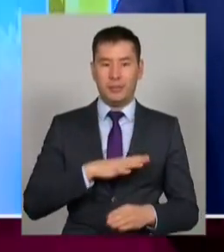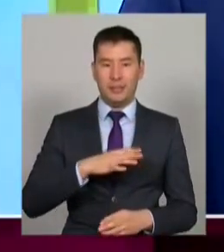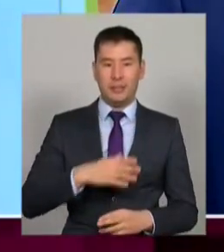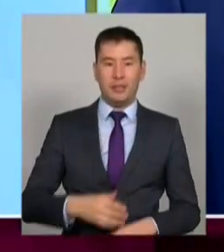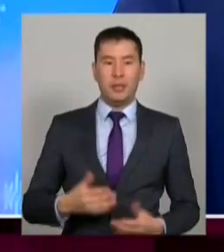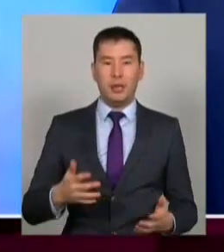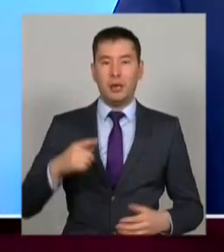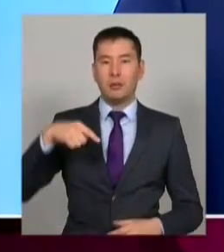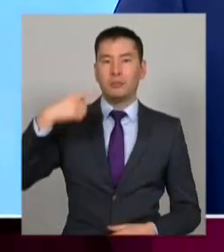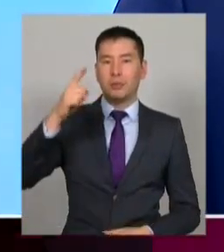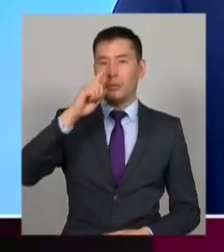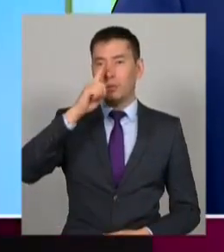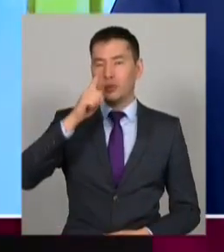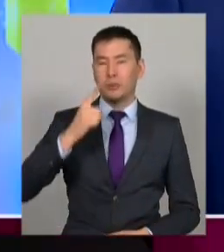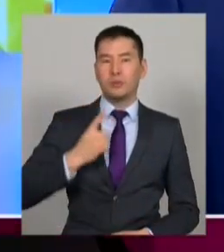жылы не күтеміз?